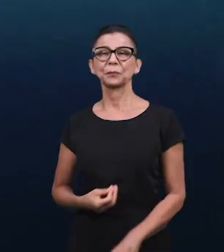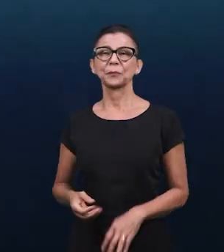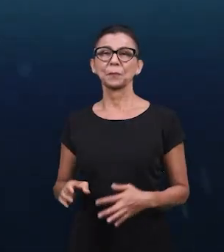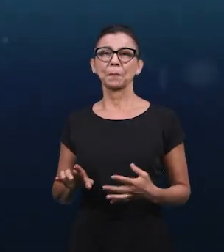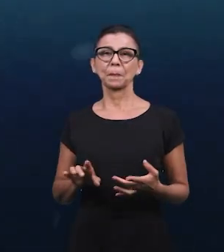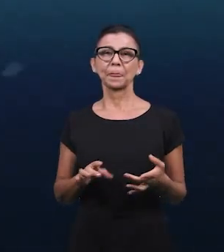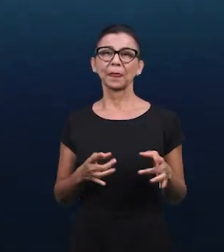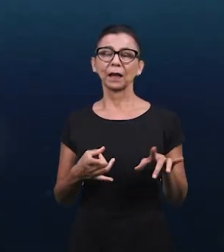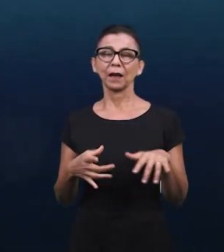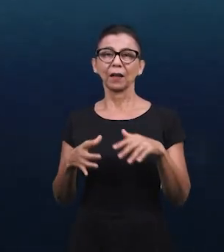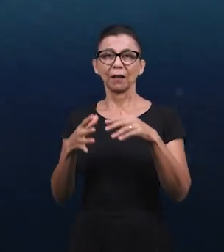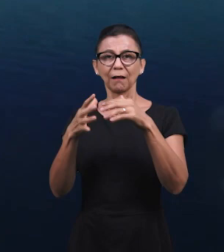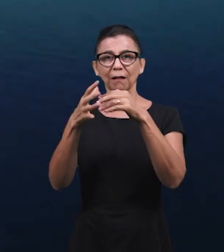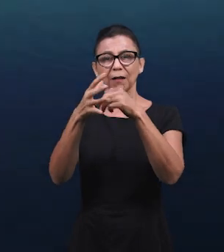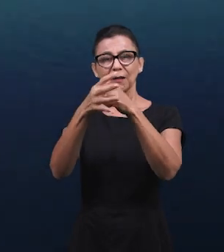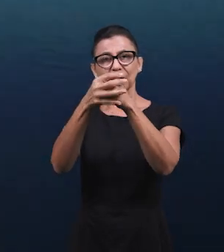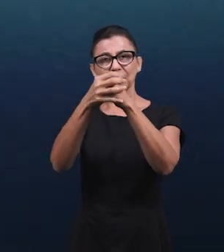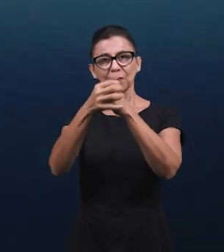Аминь.